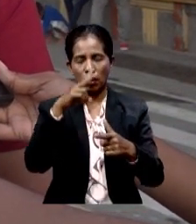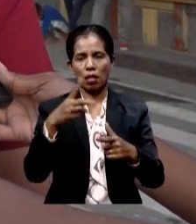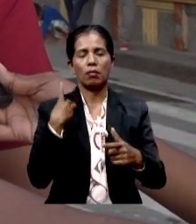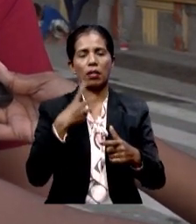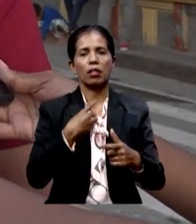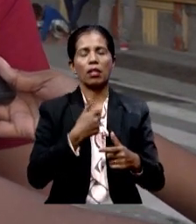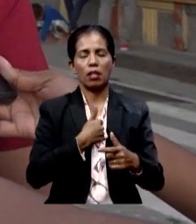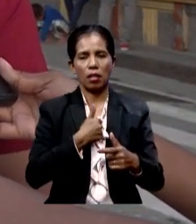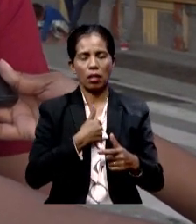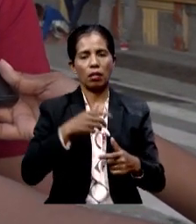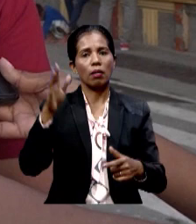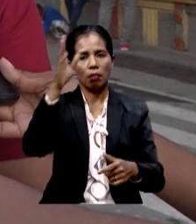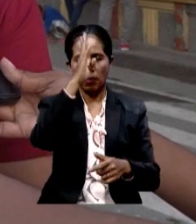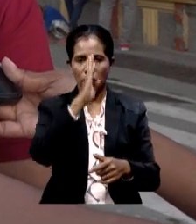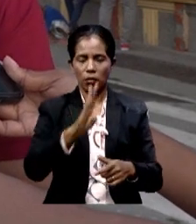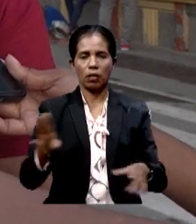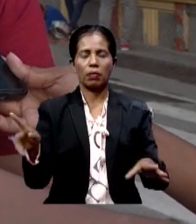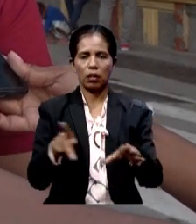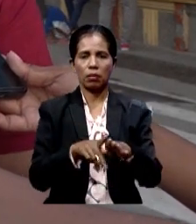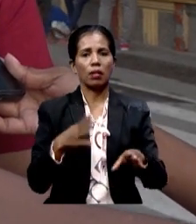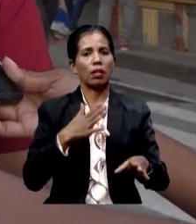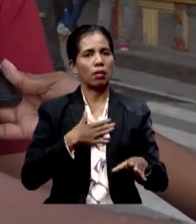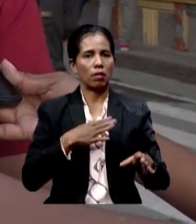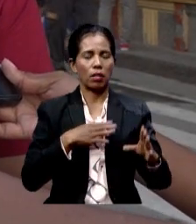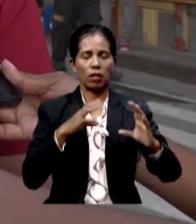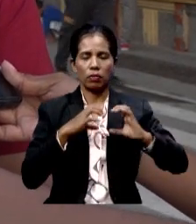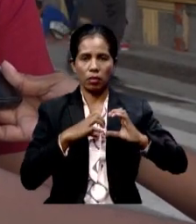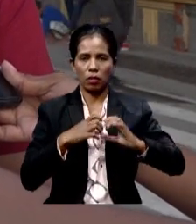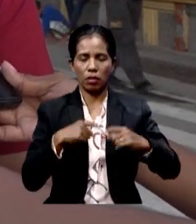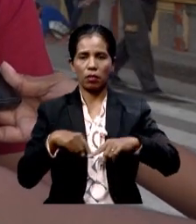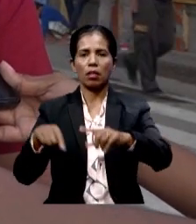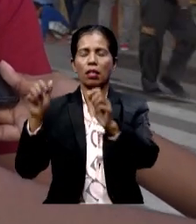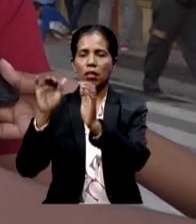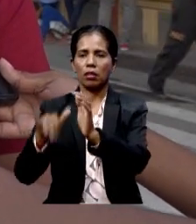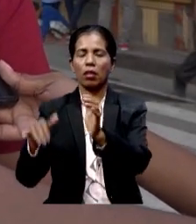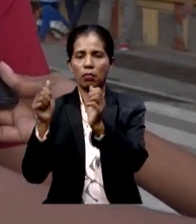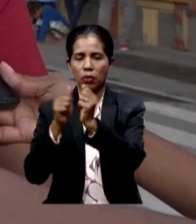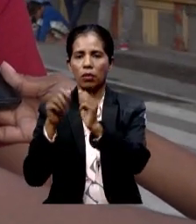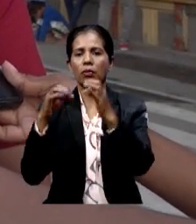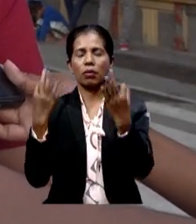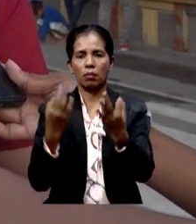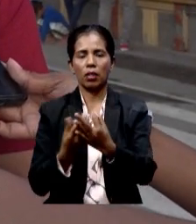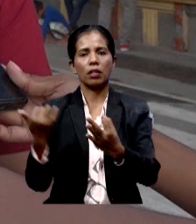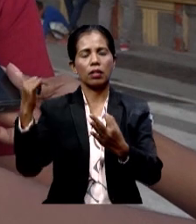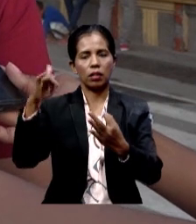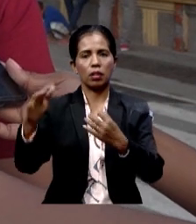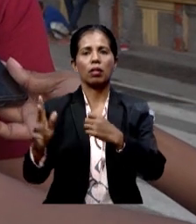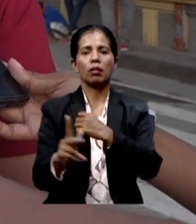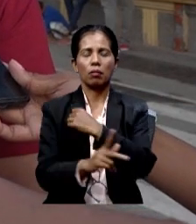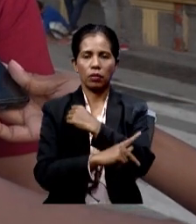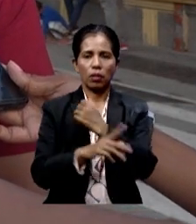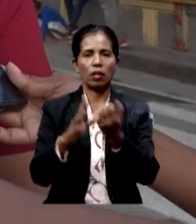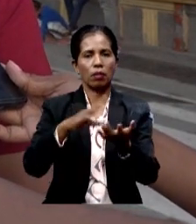maro makne presensa, iha ami ne puan, hapoin ami liuba, hela mutu ko familia sira iha iha portu, atau